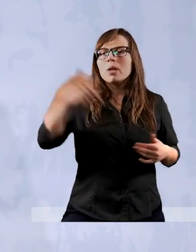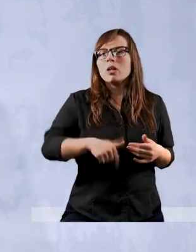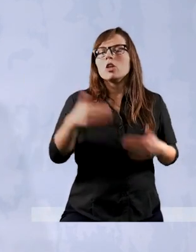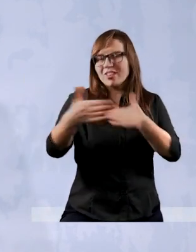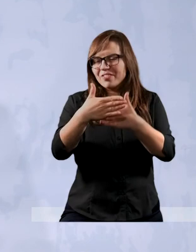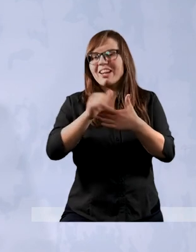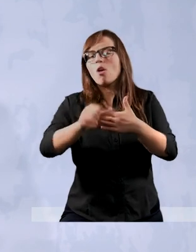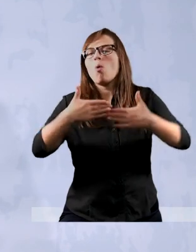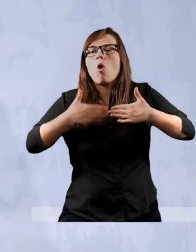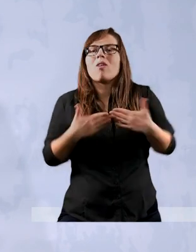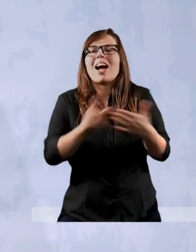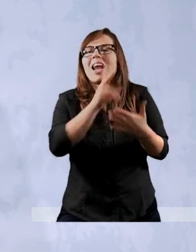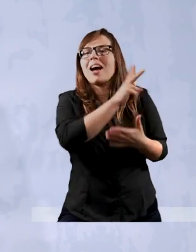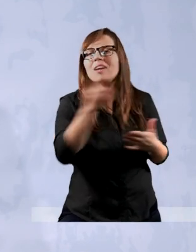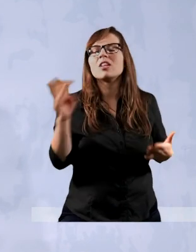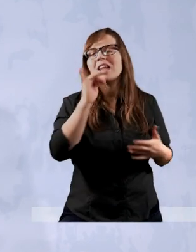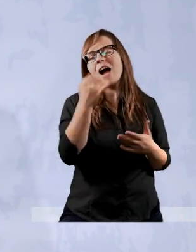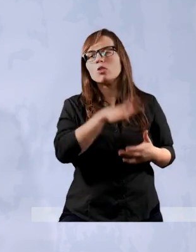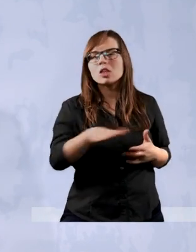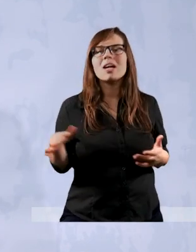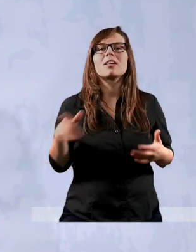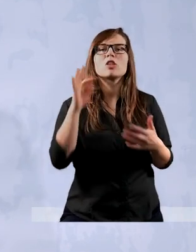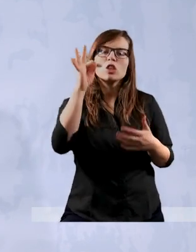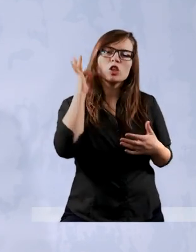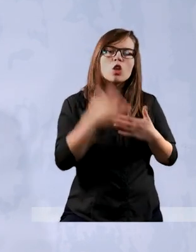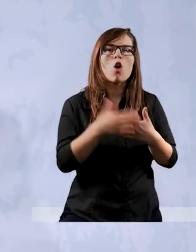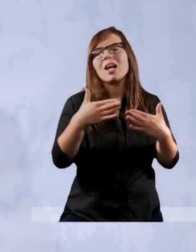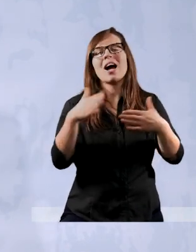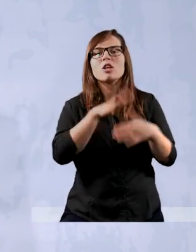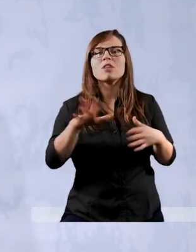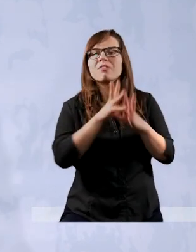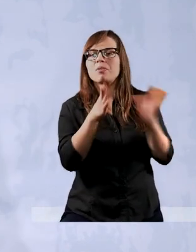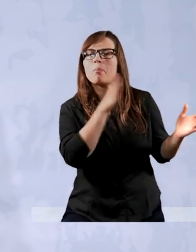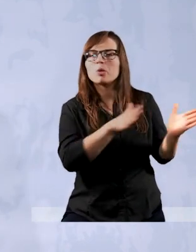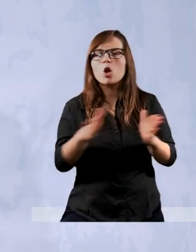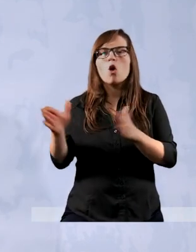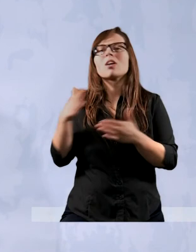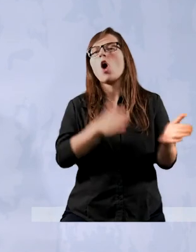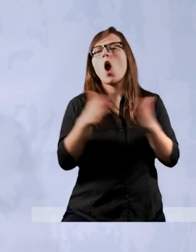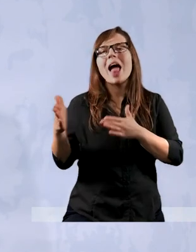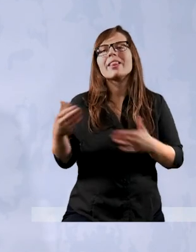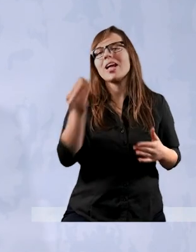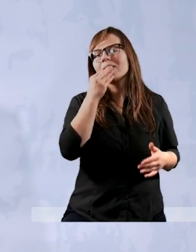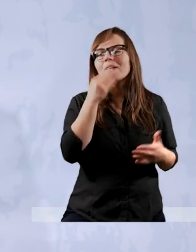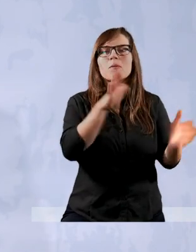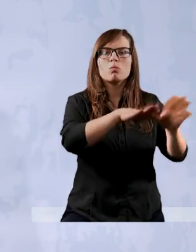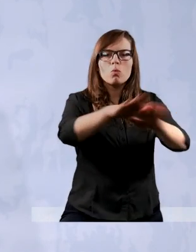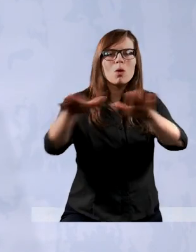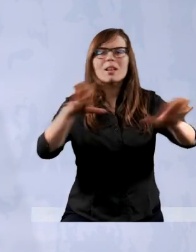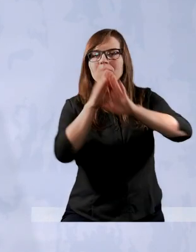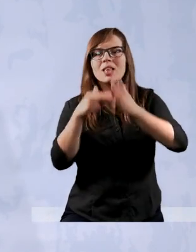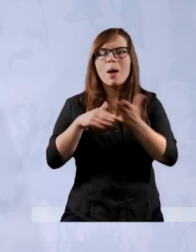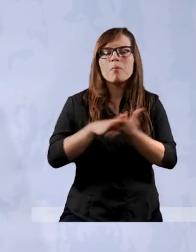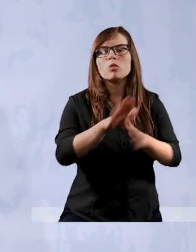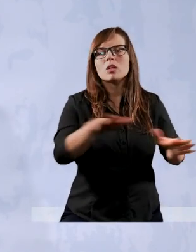drzwi są otwarte. Jego dzieci, żona, wszyscy przygotowują kolejne dania, dokładają. Na